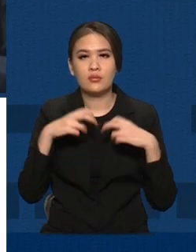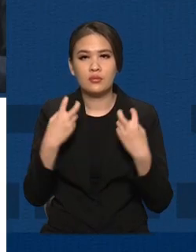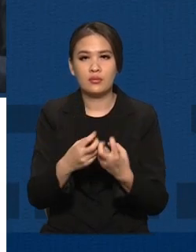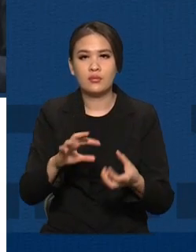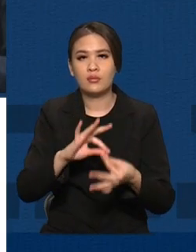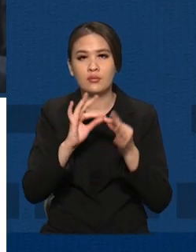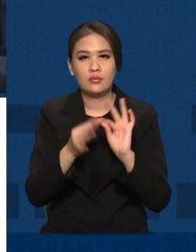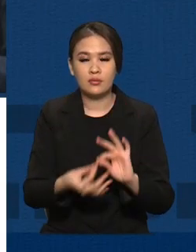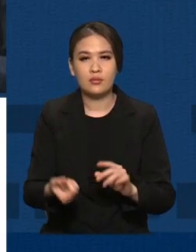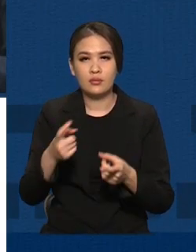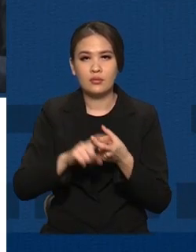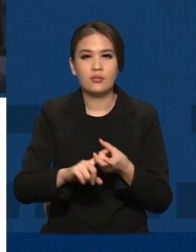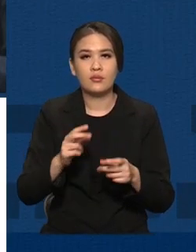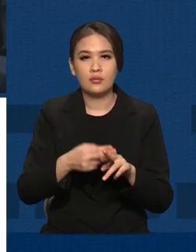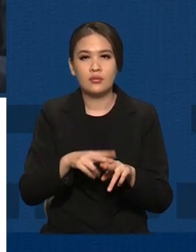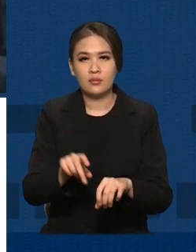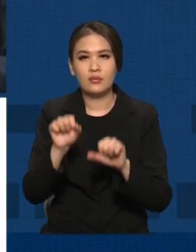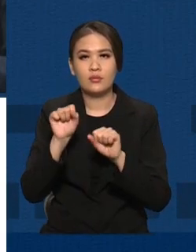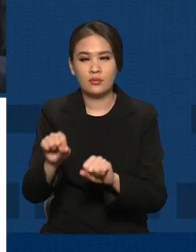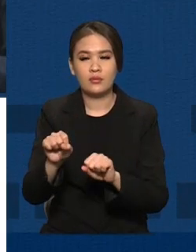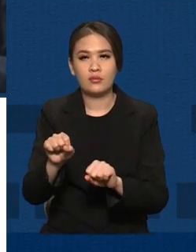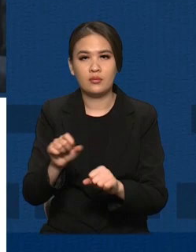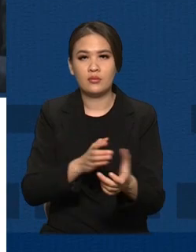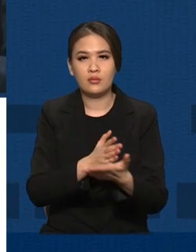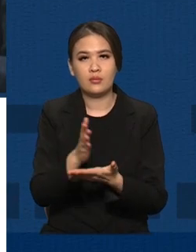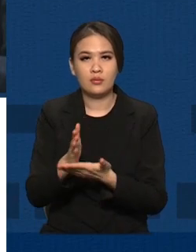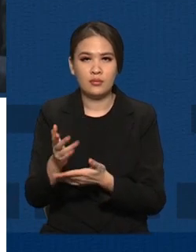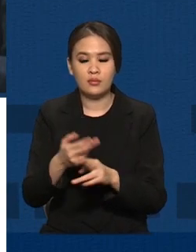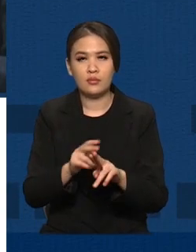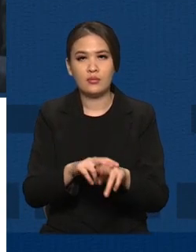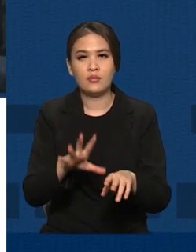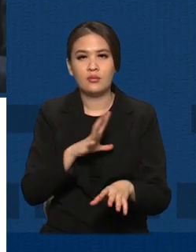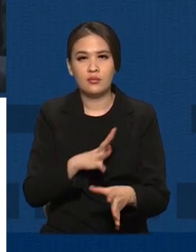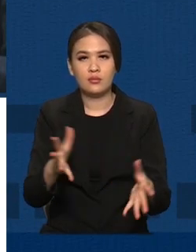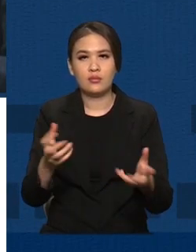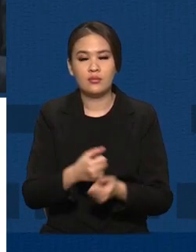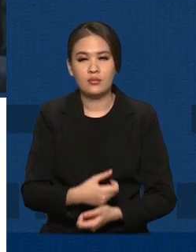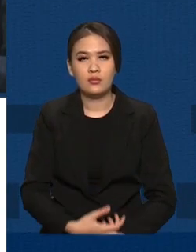қорытындысы бойынша ұлттық мүддені қорғауға бағытталған бірқатар шешім қабылданды.